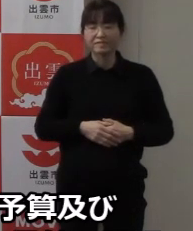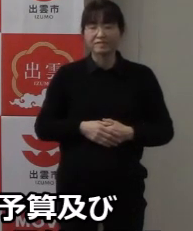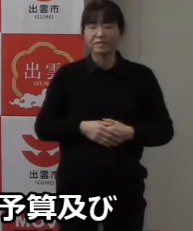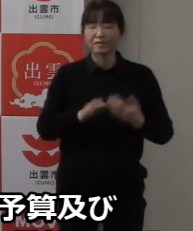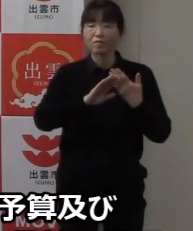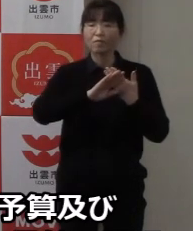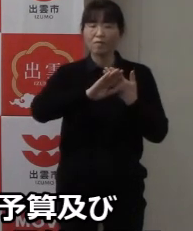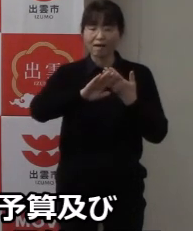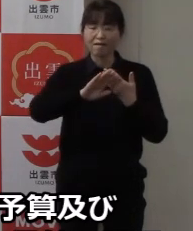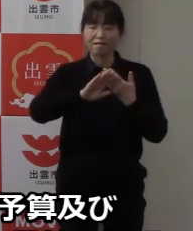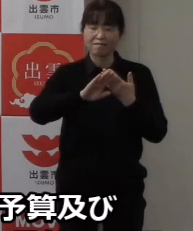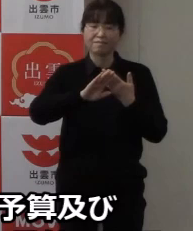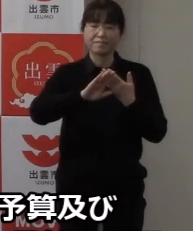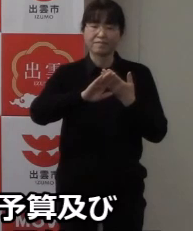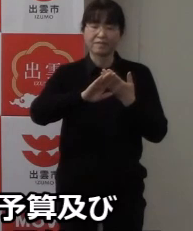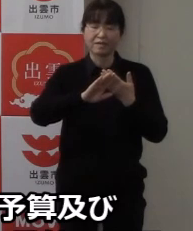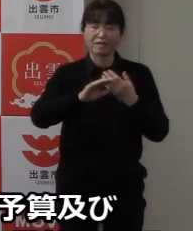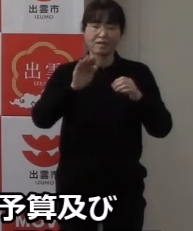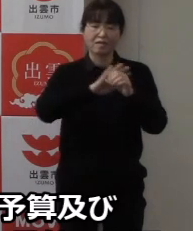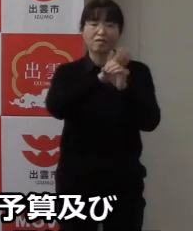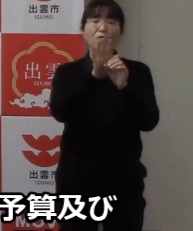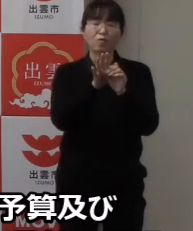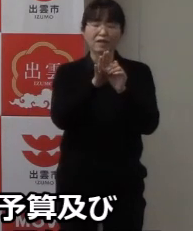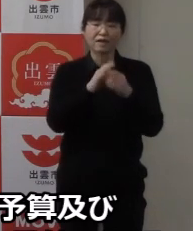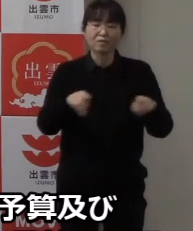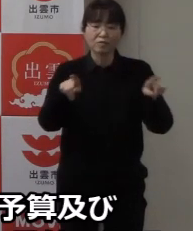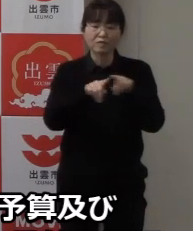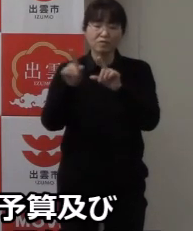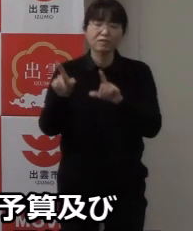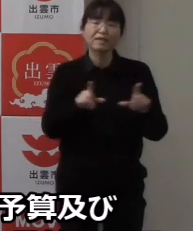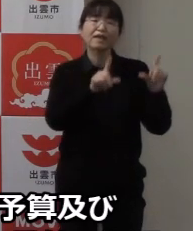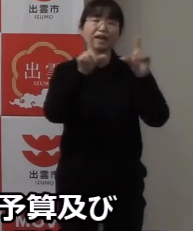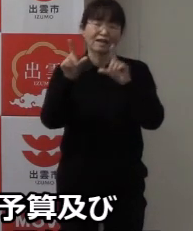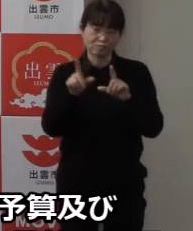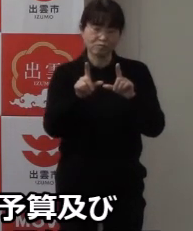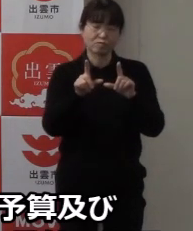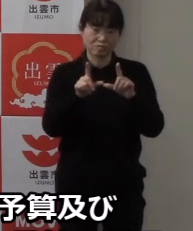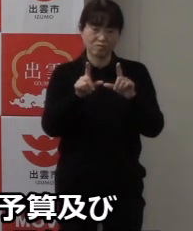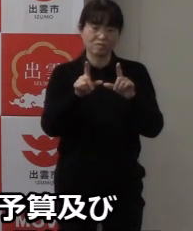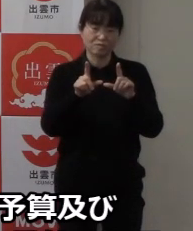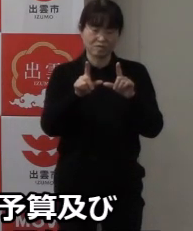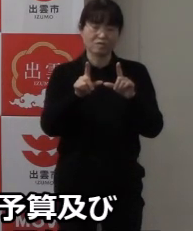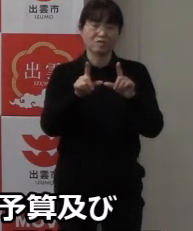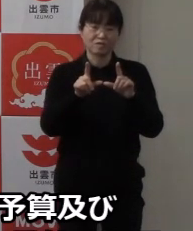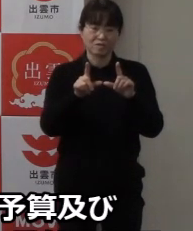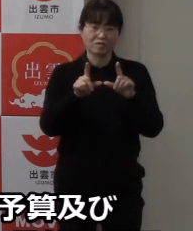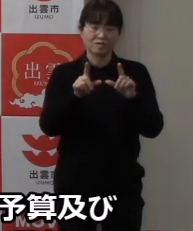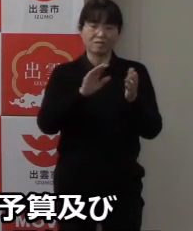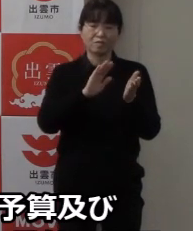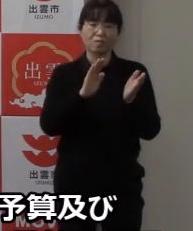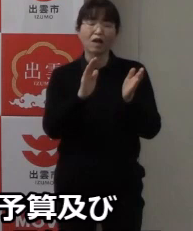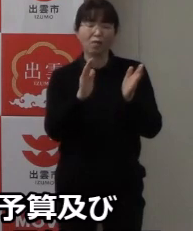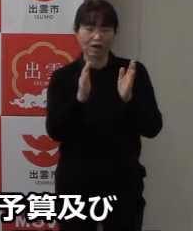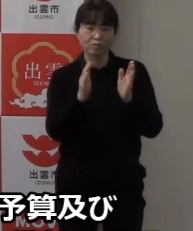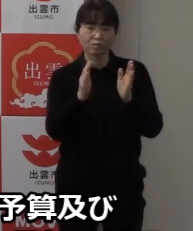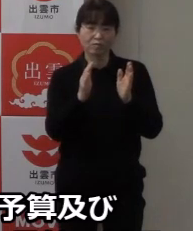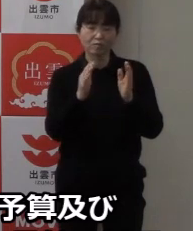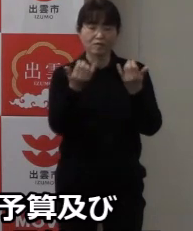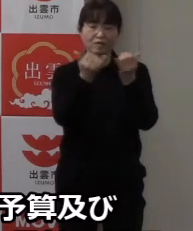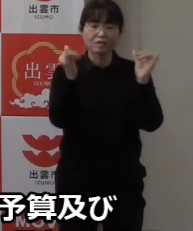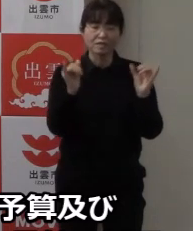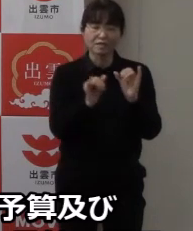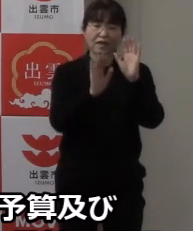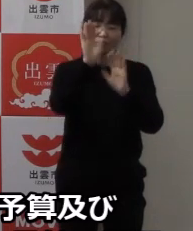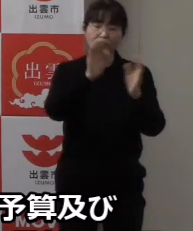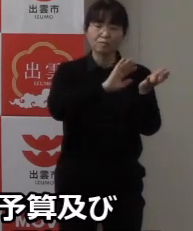ね、まあ、ウィズコロナにですね、少しずつ舵を切りつつ、まあ、世の中全体が